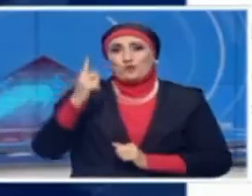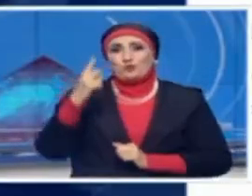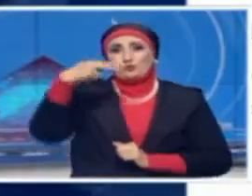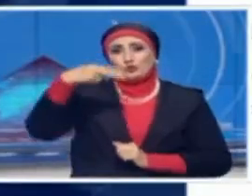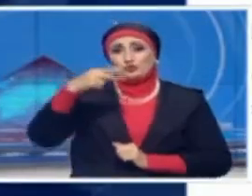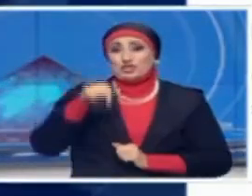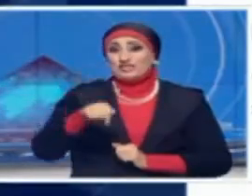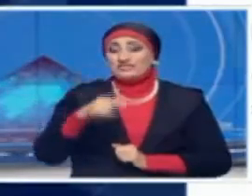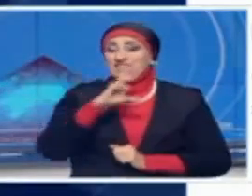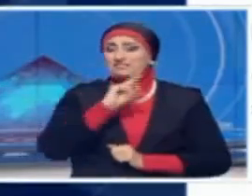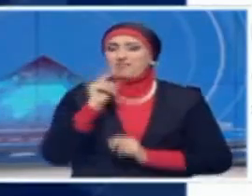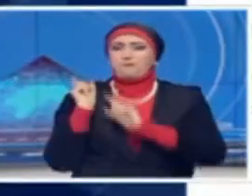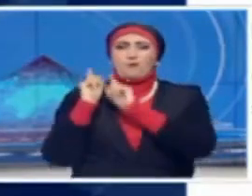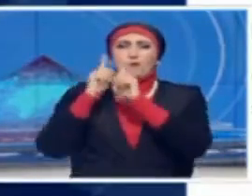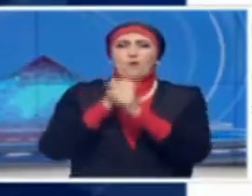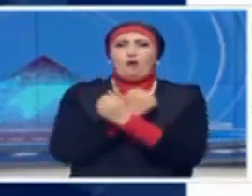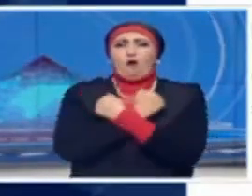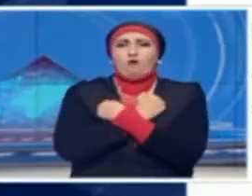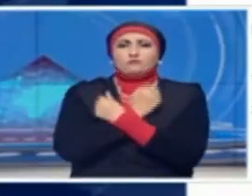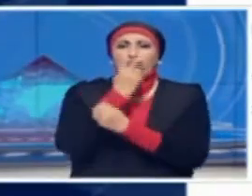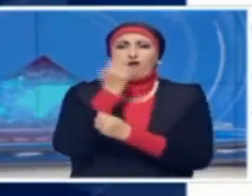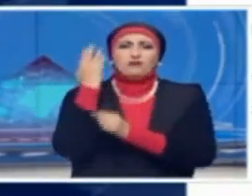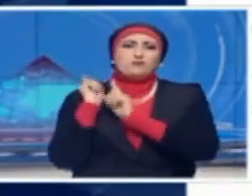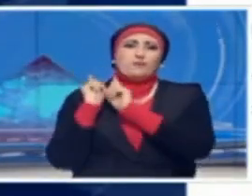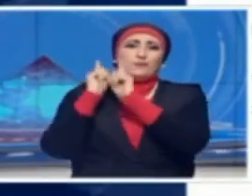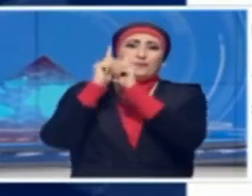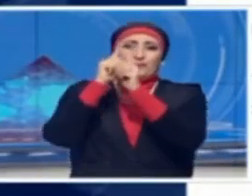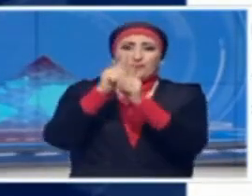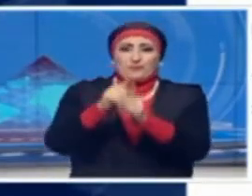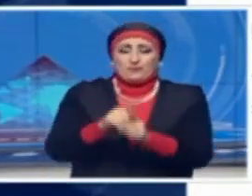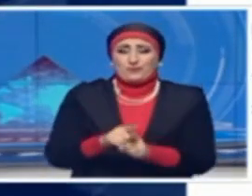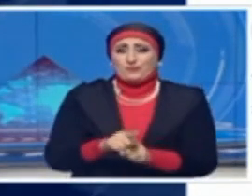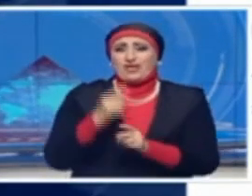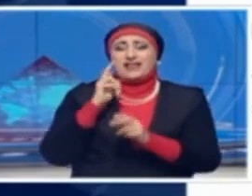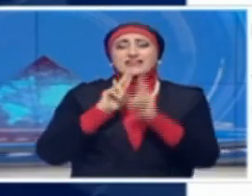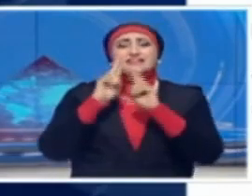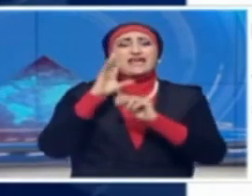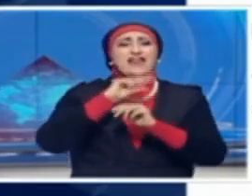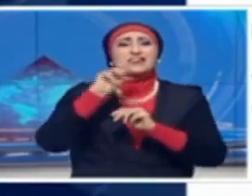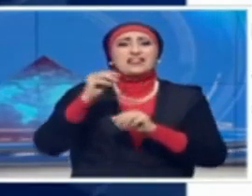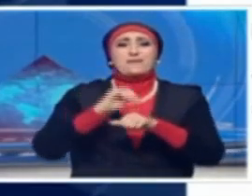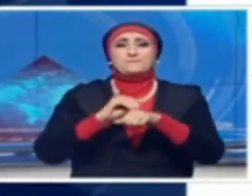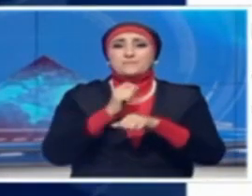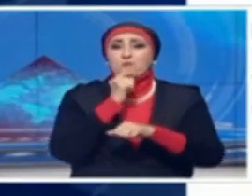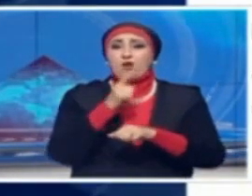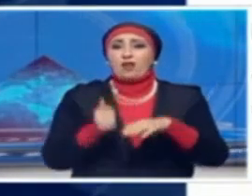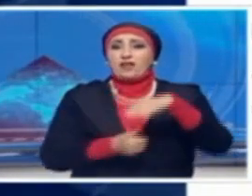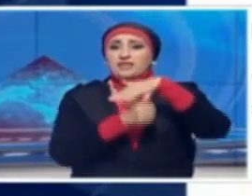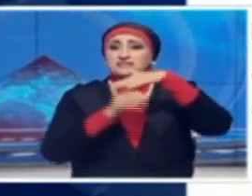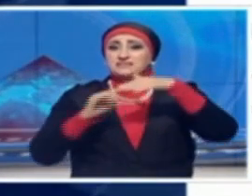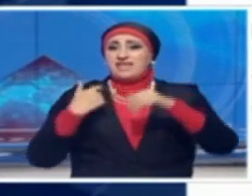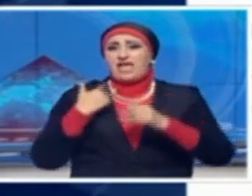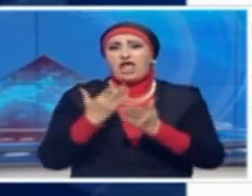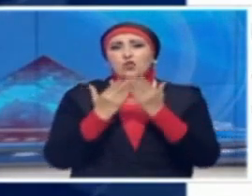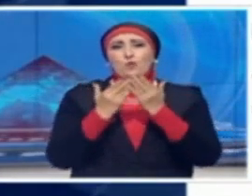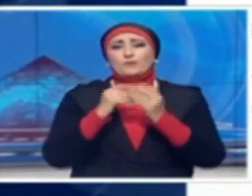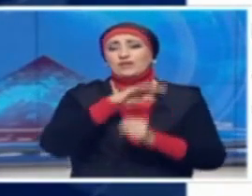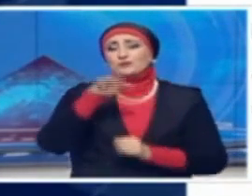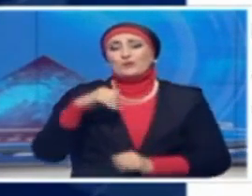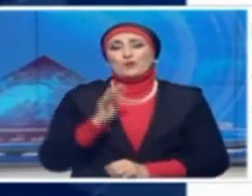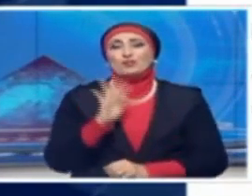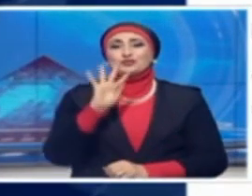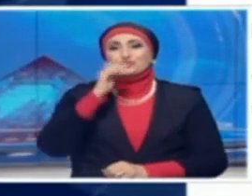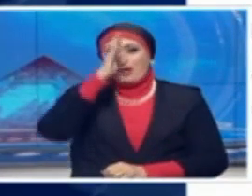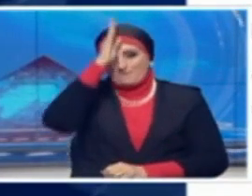1921 تعد امتدادا لحضارة عريقة ضربت بجذورها في أعماق التاريخ. وأعرب الرئيس عبد الفتاح السيسي عن